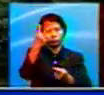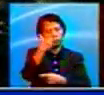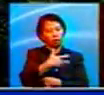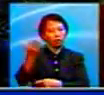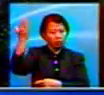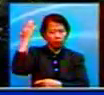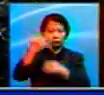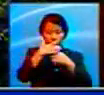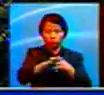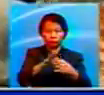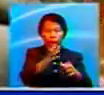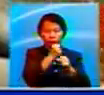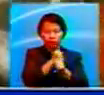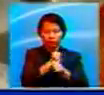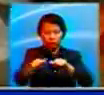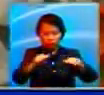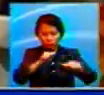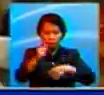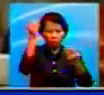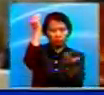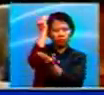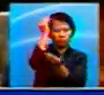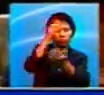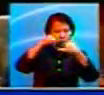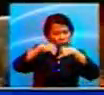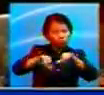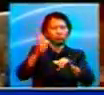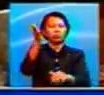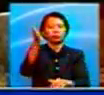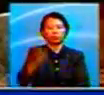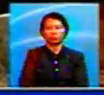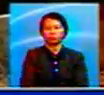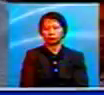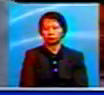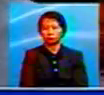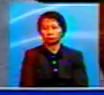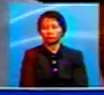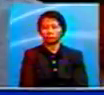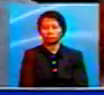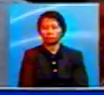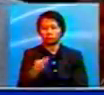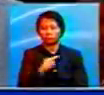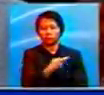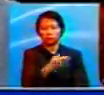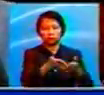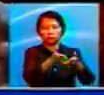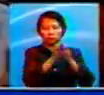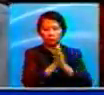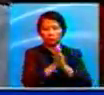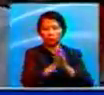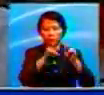lalu selepas mendapati kegiatan pembalakan masih diteruskan. Kita minta pihak perhutanan